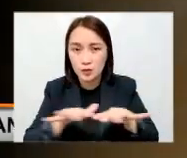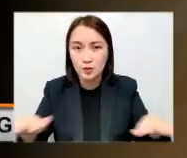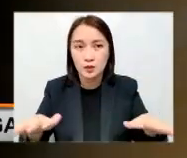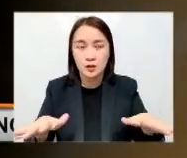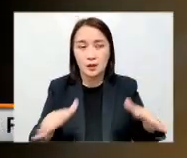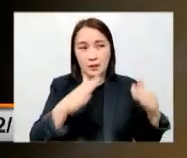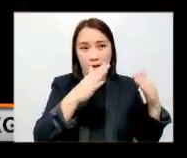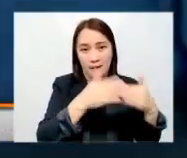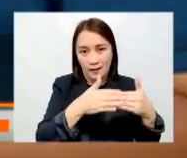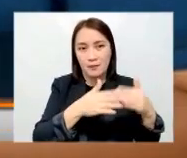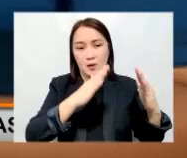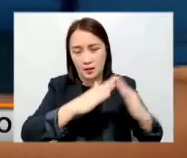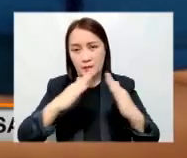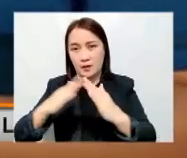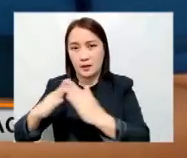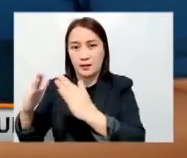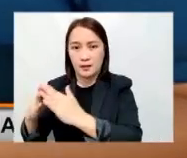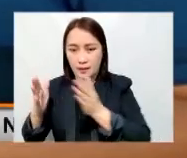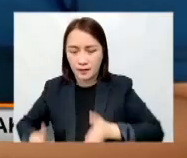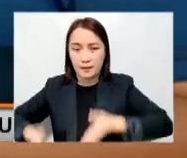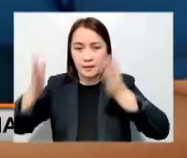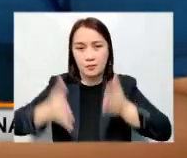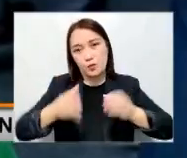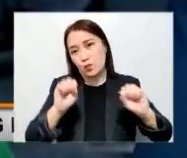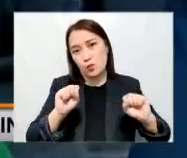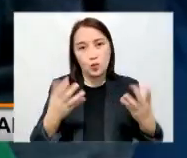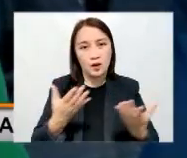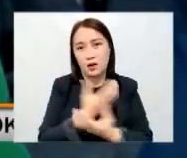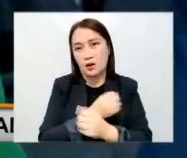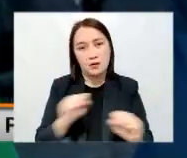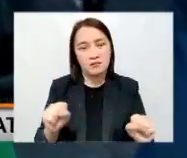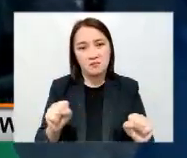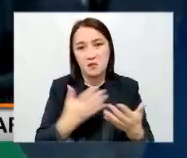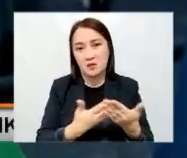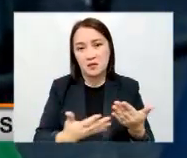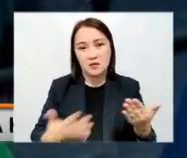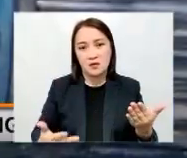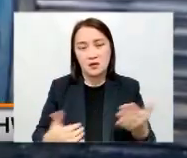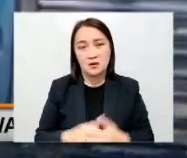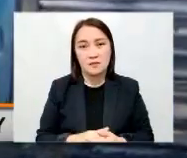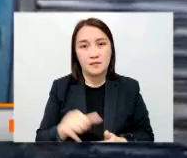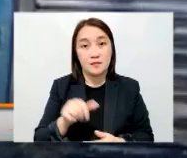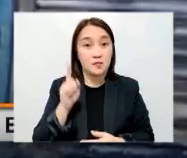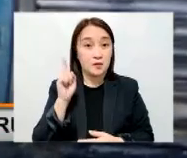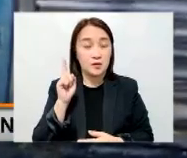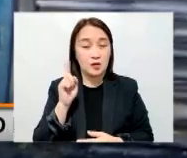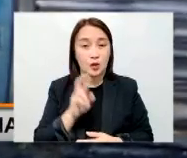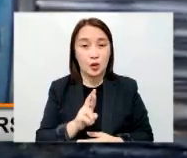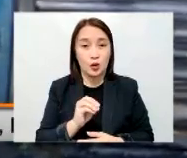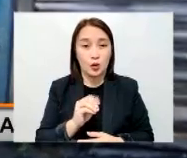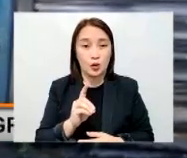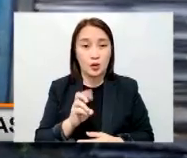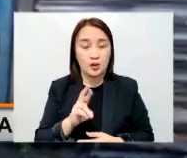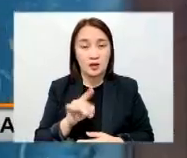lugar. Wala tuloy na isalbang gamit ang karamihan sa mga nasunugan gaya na lang ni Roderick. Kahit mga damit ay wala na